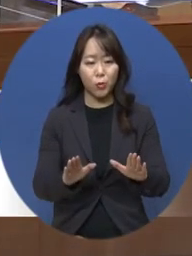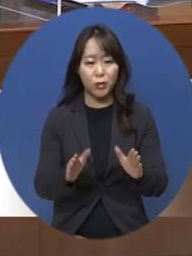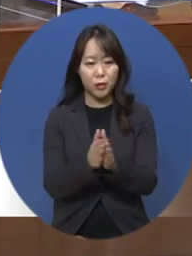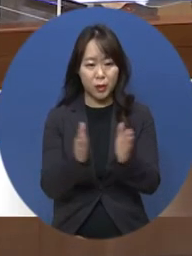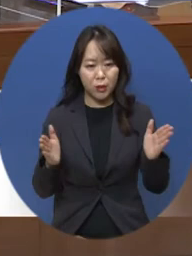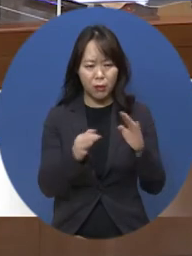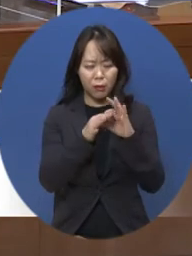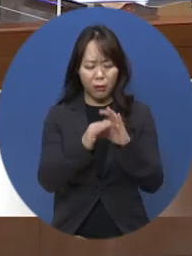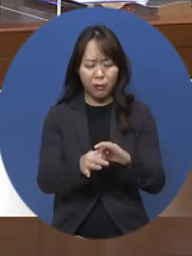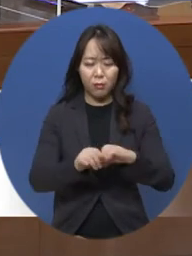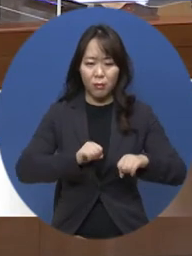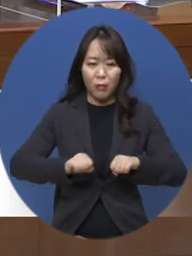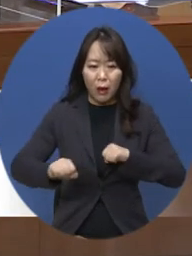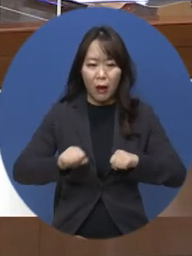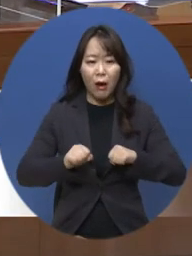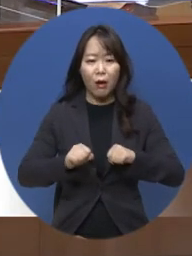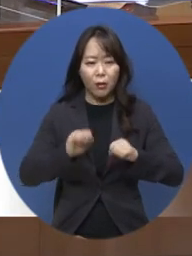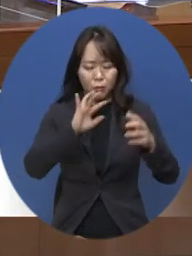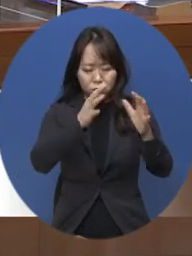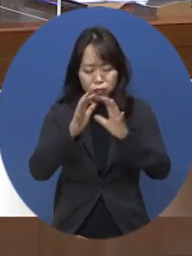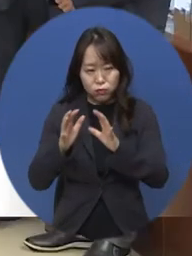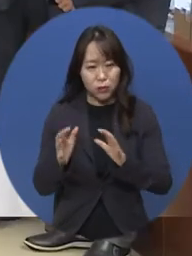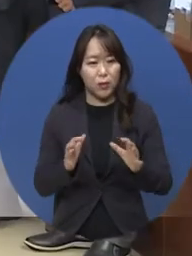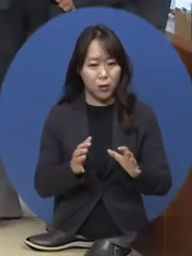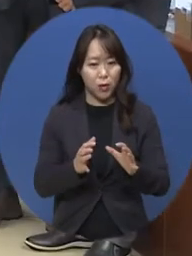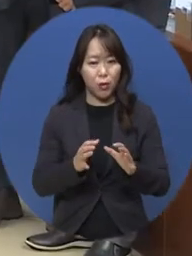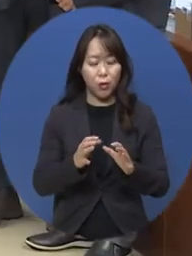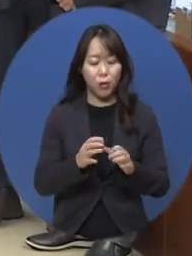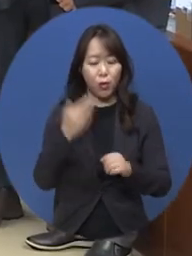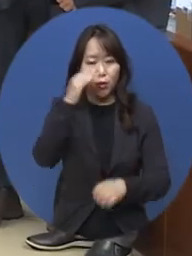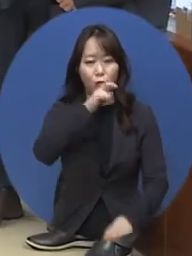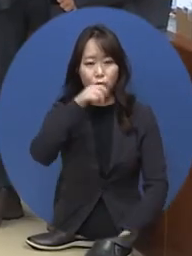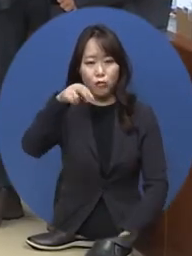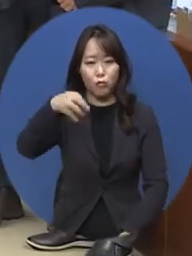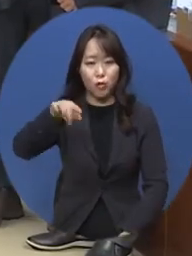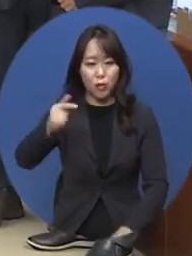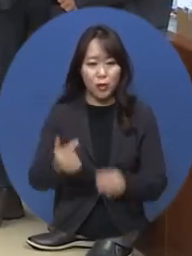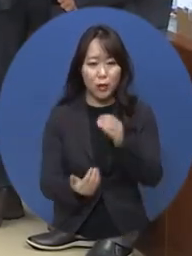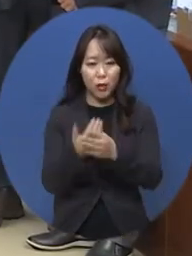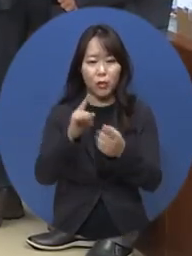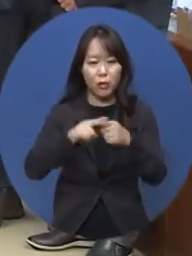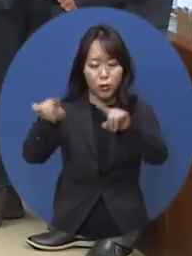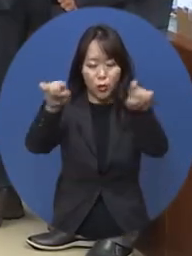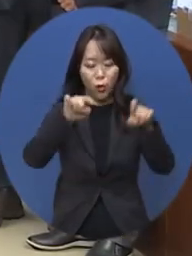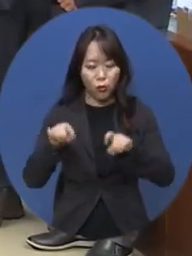으로 지속적이고 능동적인 논의 과정을 거쳐 여순사건 을 정 국화 할 계획입니다